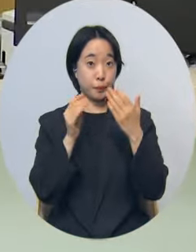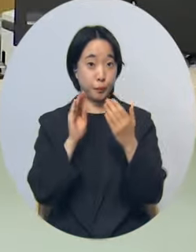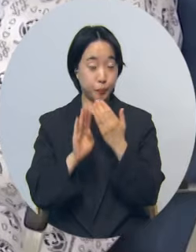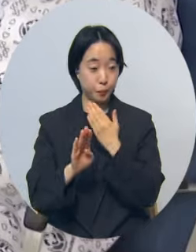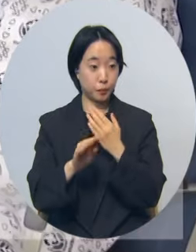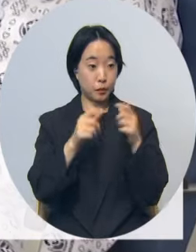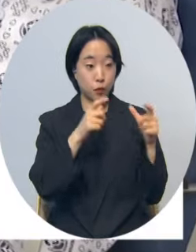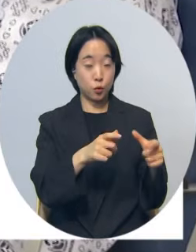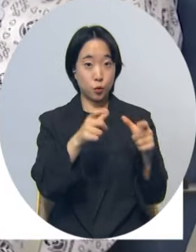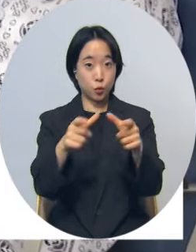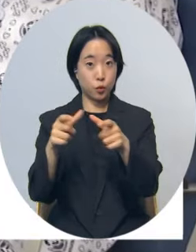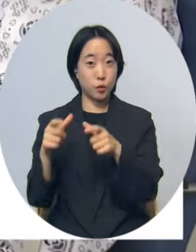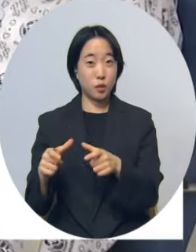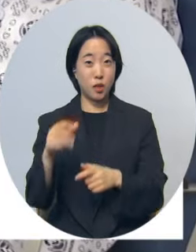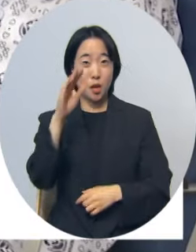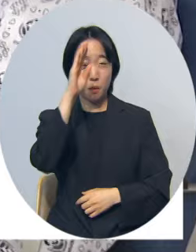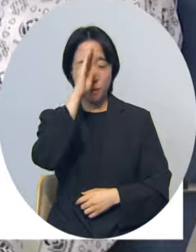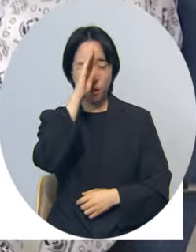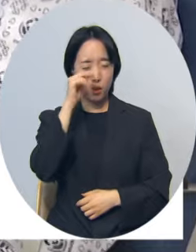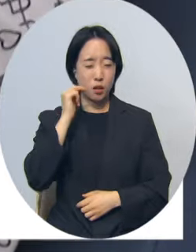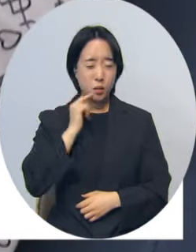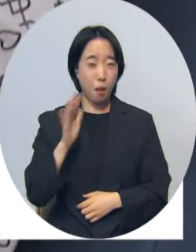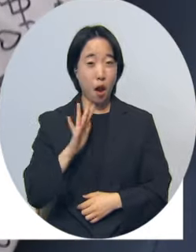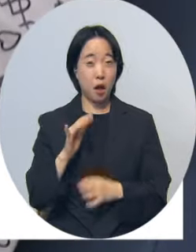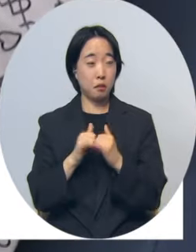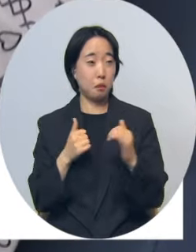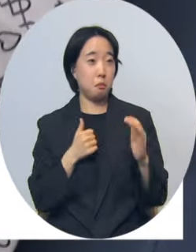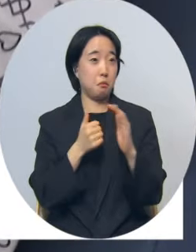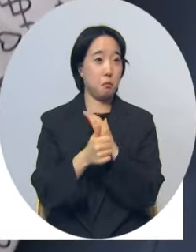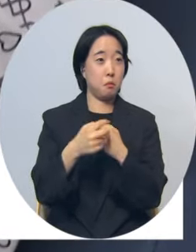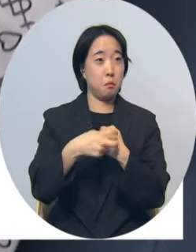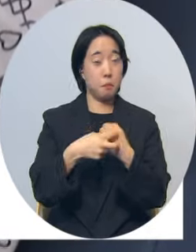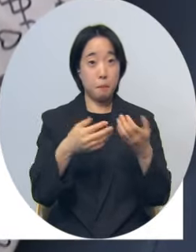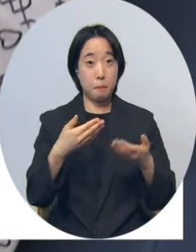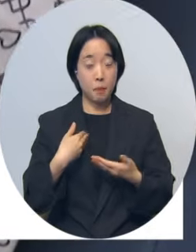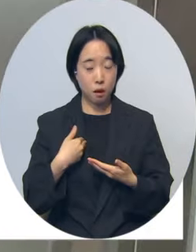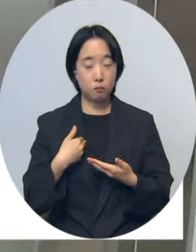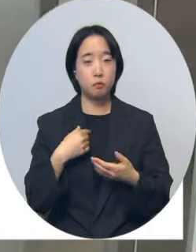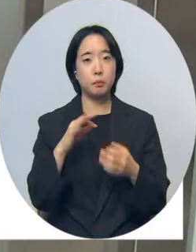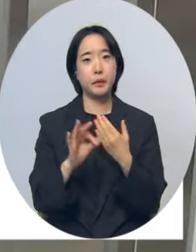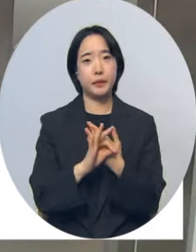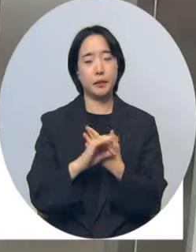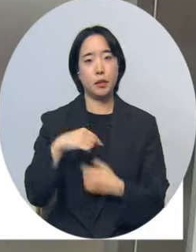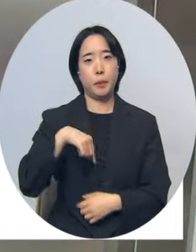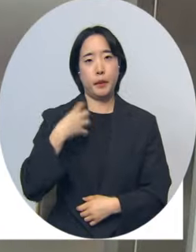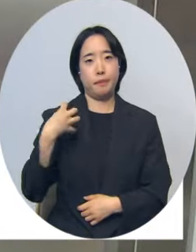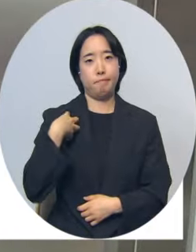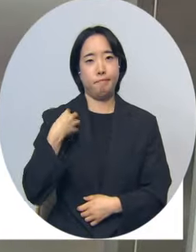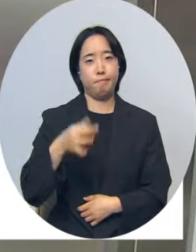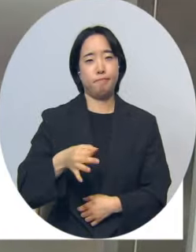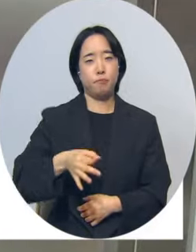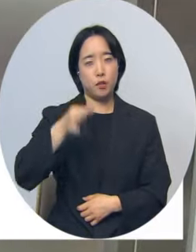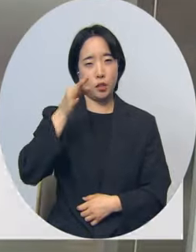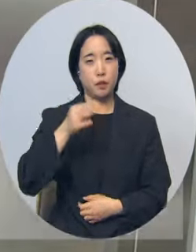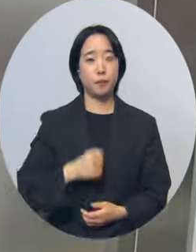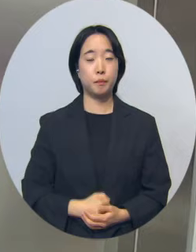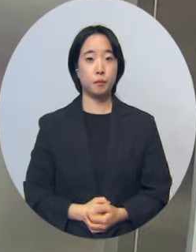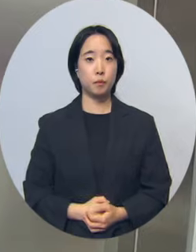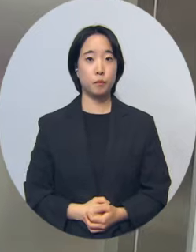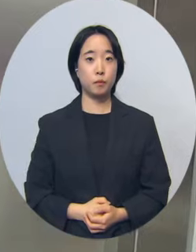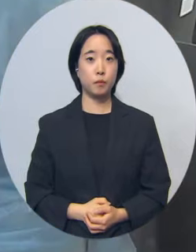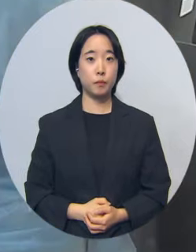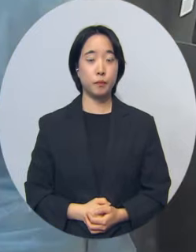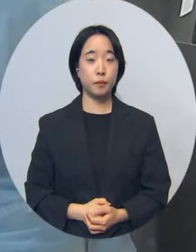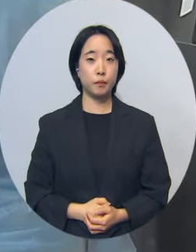찾는 경증, 비응급 환자의 본인 부담금이 인상될 전망입니다. 응급실 운영을 위한 인력 지원도